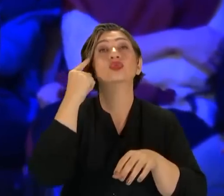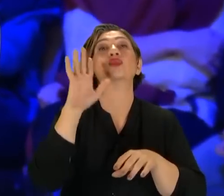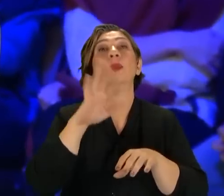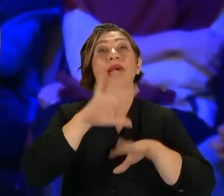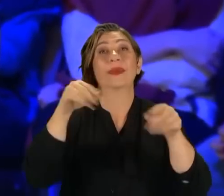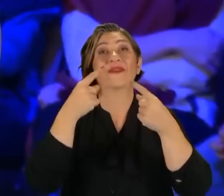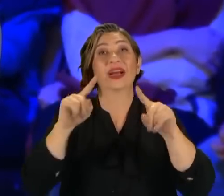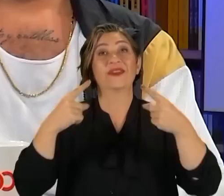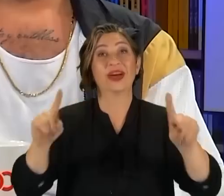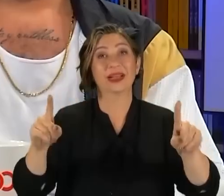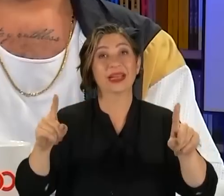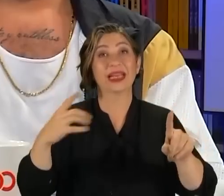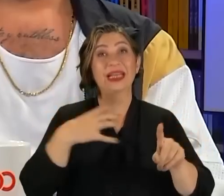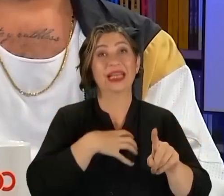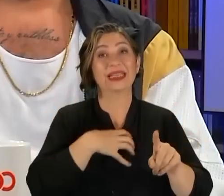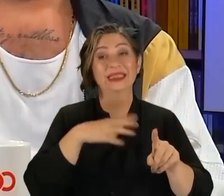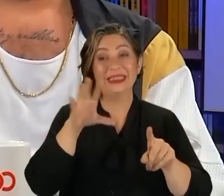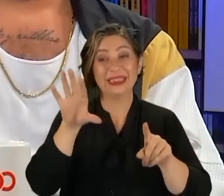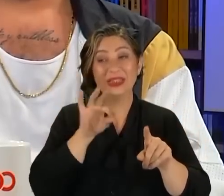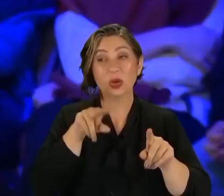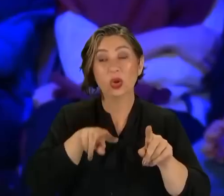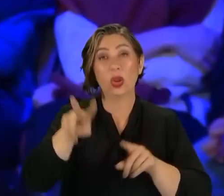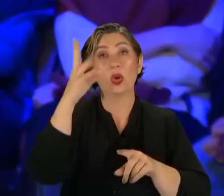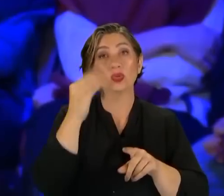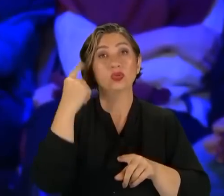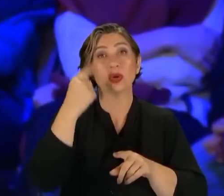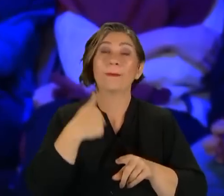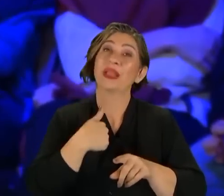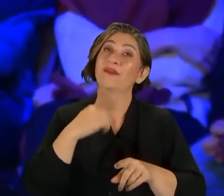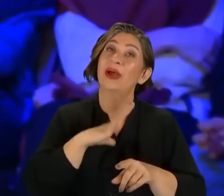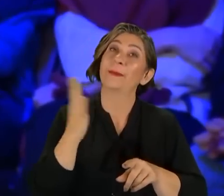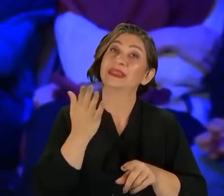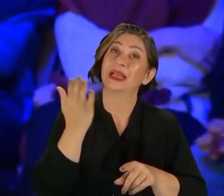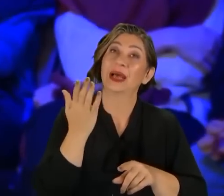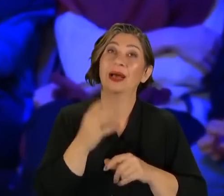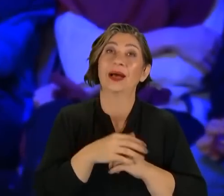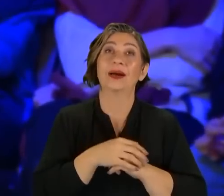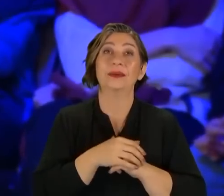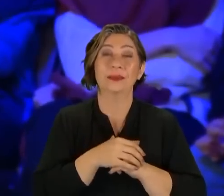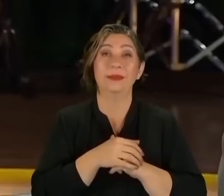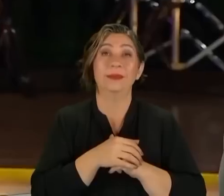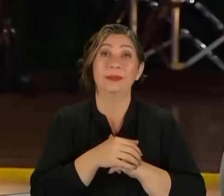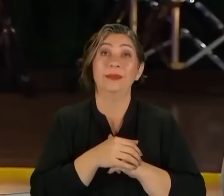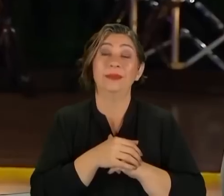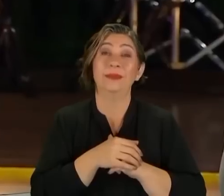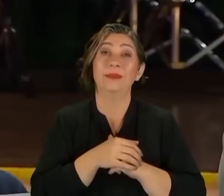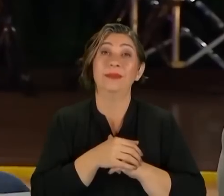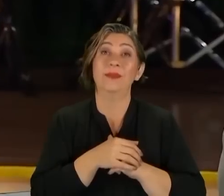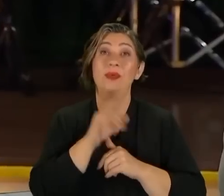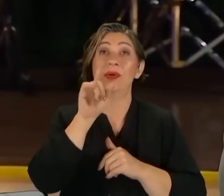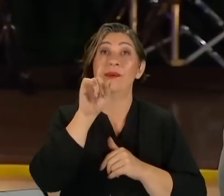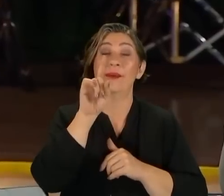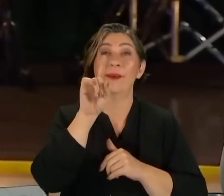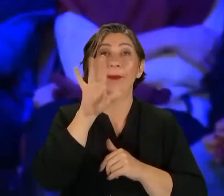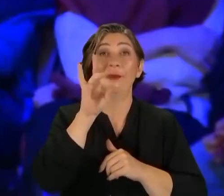ben hepimizin farklı farklı kendine seçeceği yollar vardır diye düşünüyorum. Benim var mesela. Yani tabii. Hani